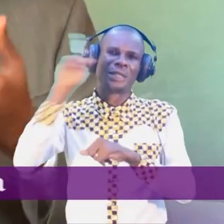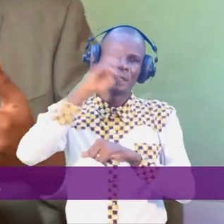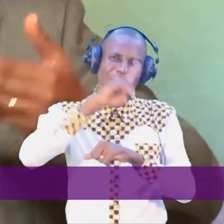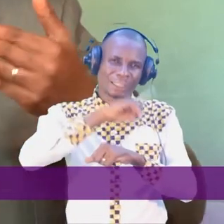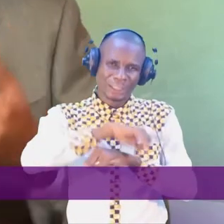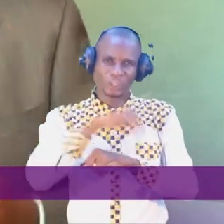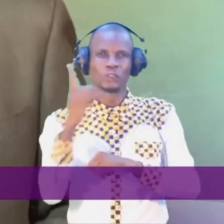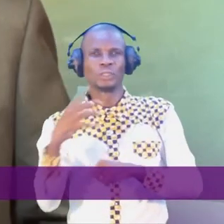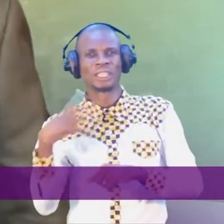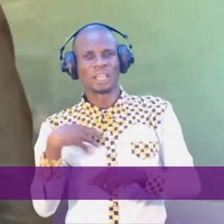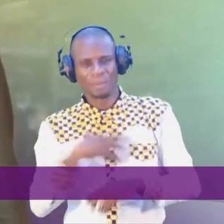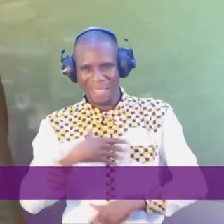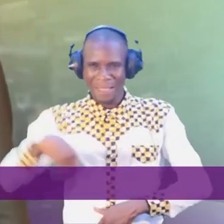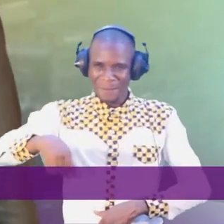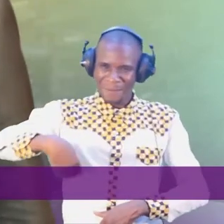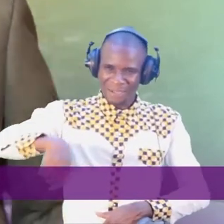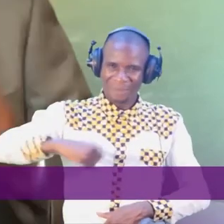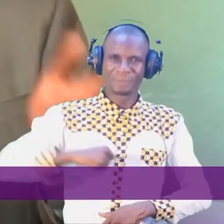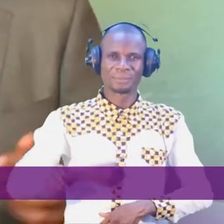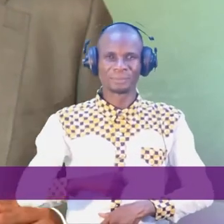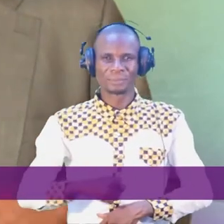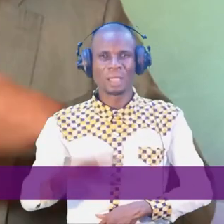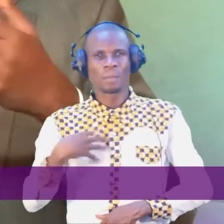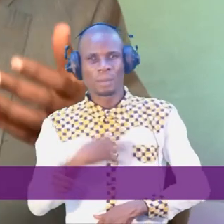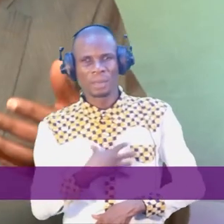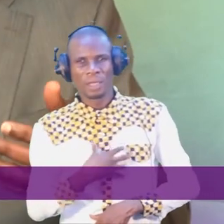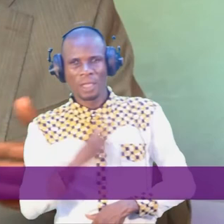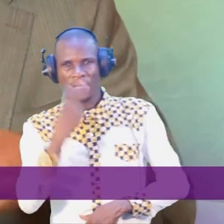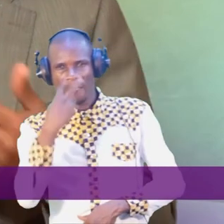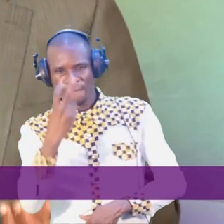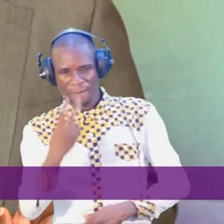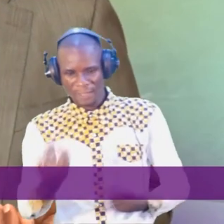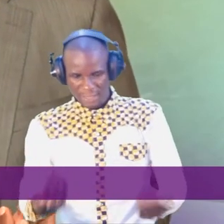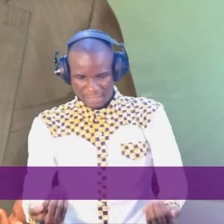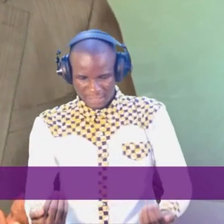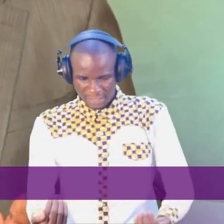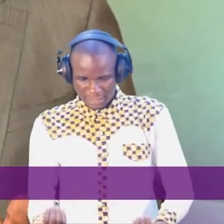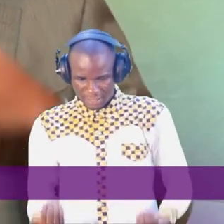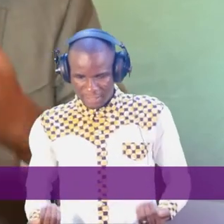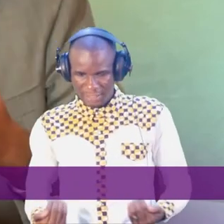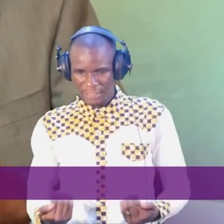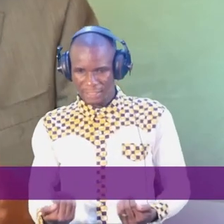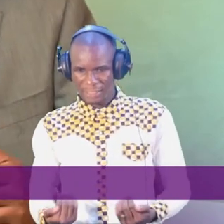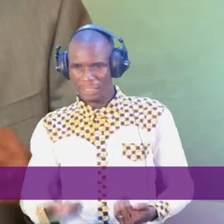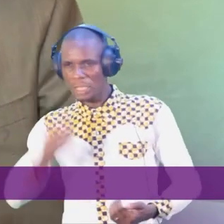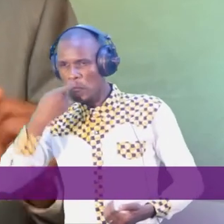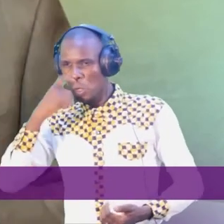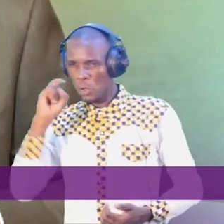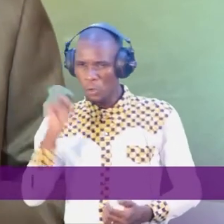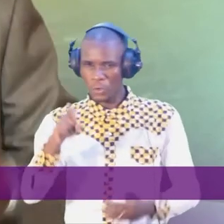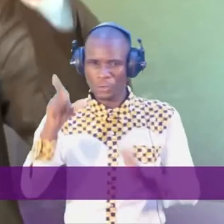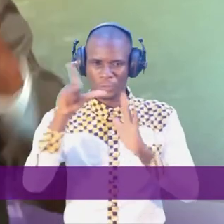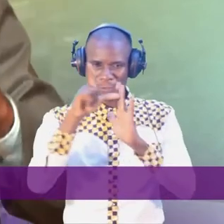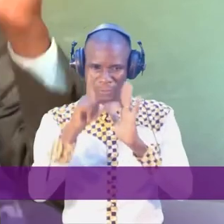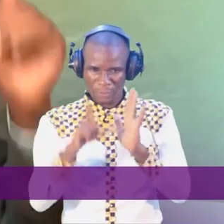na akamuonyesha upendo kwa njia ya dhati. Sasa huyu mama siku moja